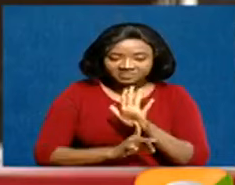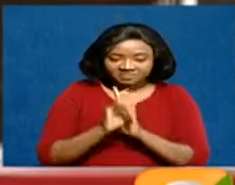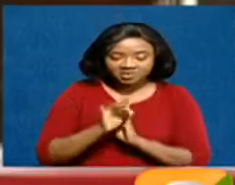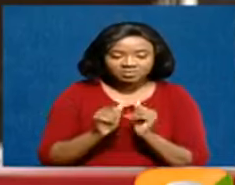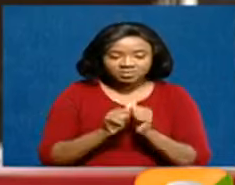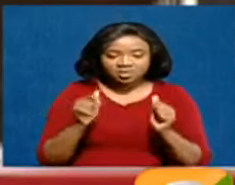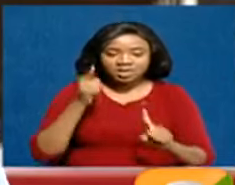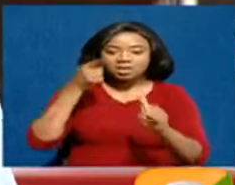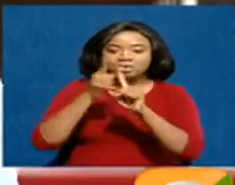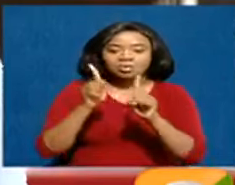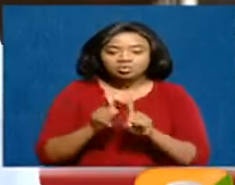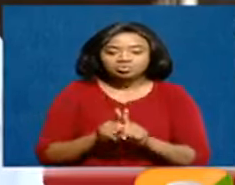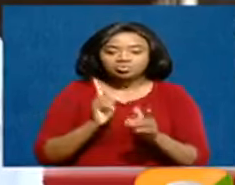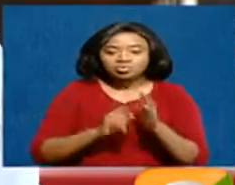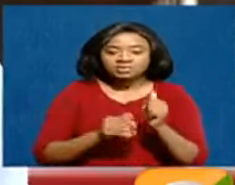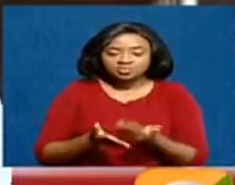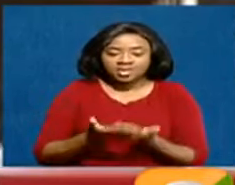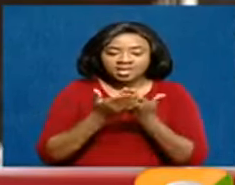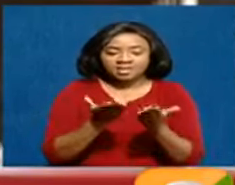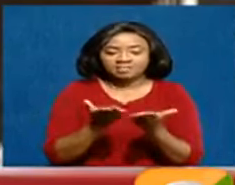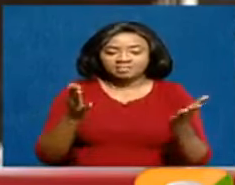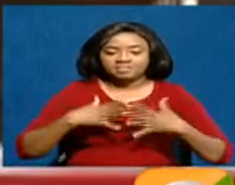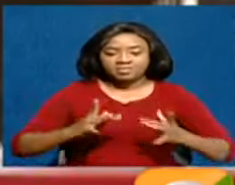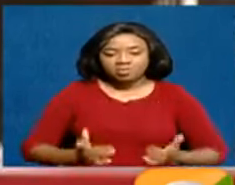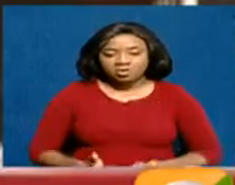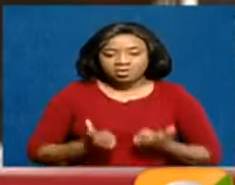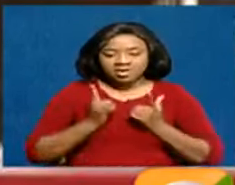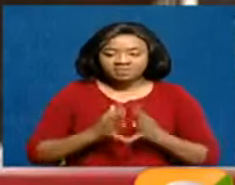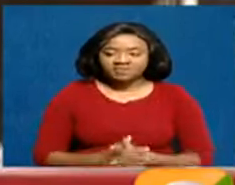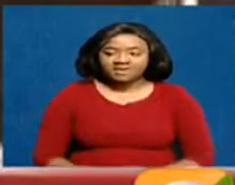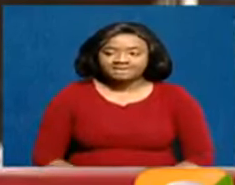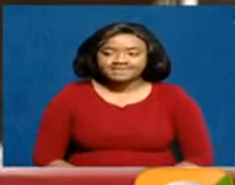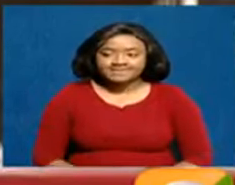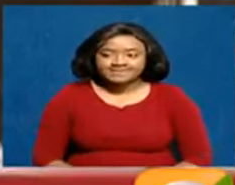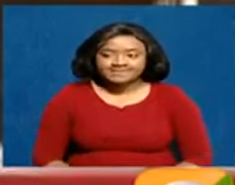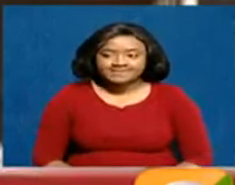ya wananchi. Laura Otieno, runinga ya Citizen, kutoka kaunti ya Bungoma.